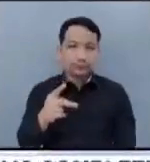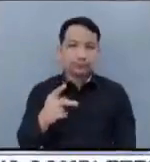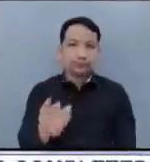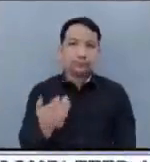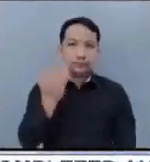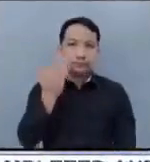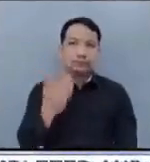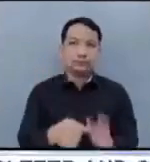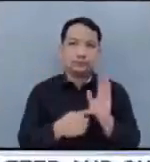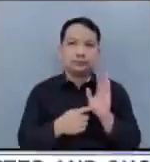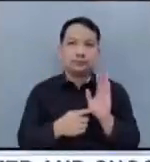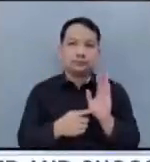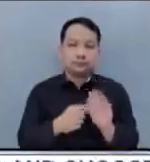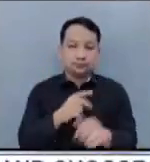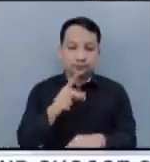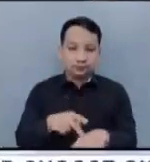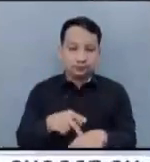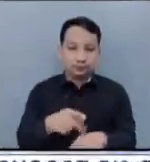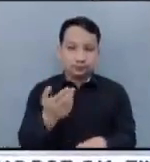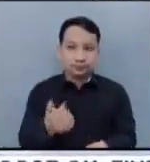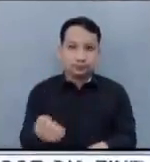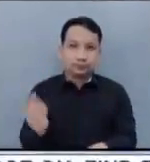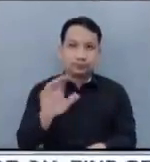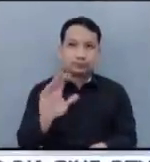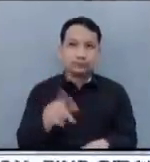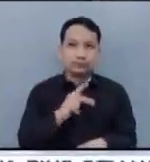Pardilla para sa Morning Show ng Bayan, Rise and Shine Pilipinas.